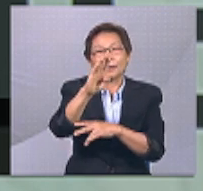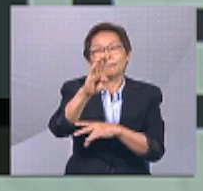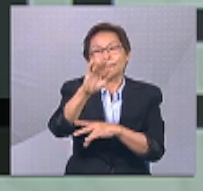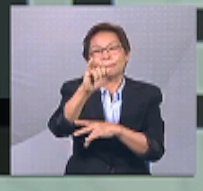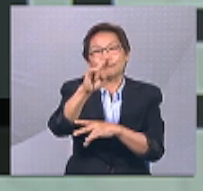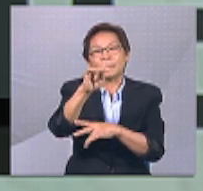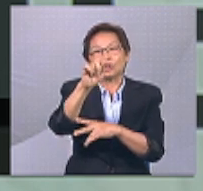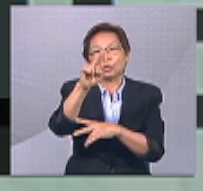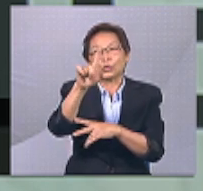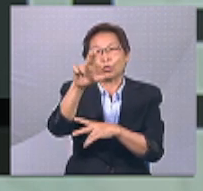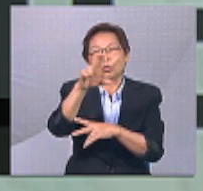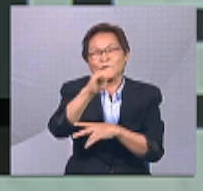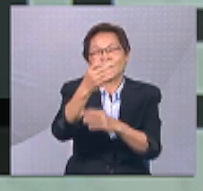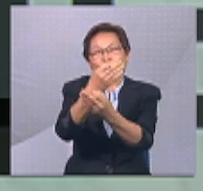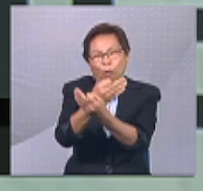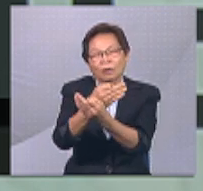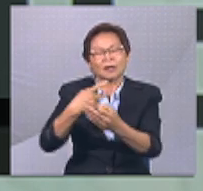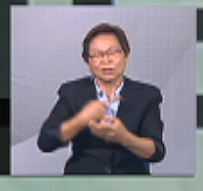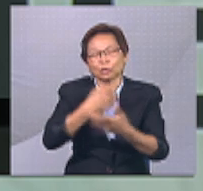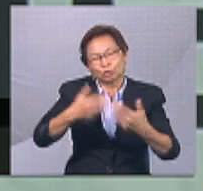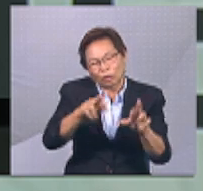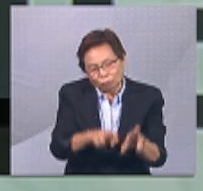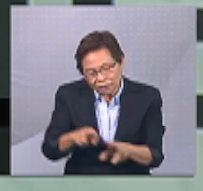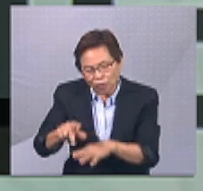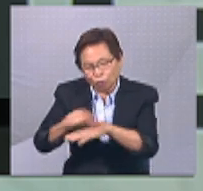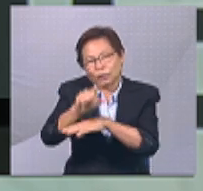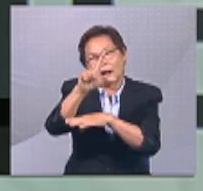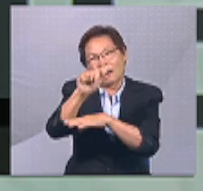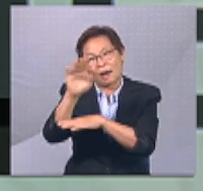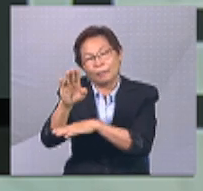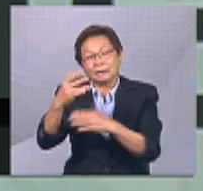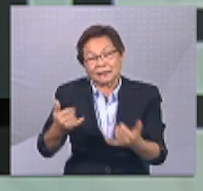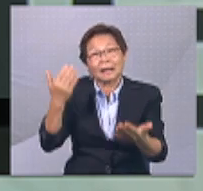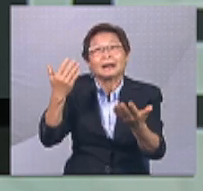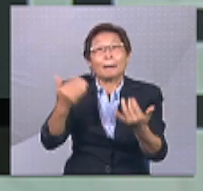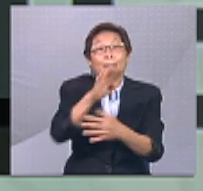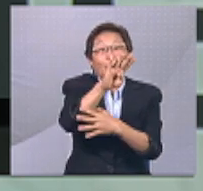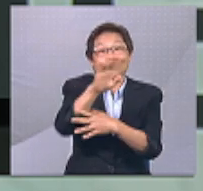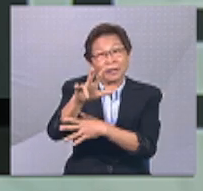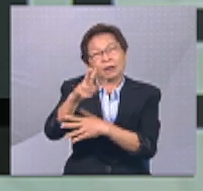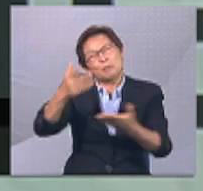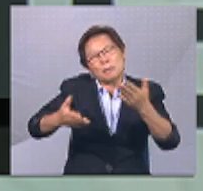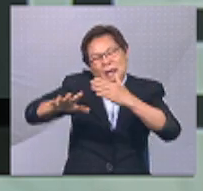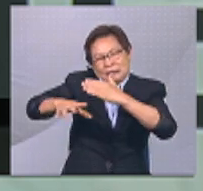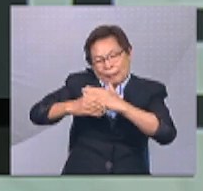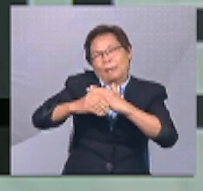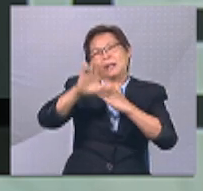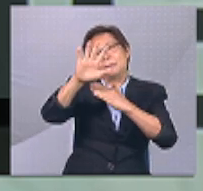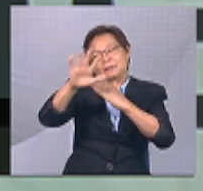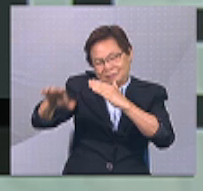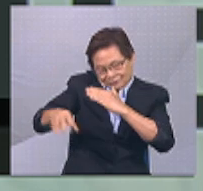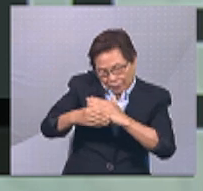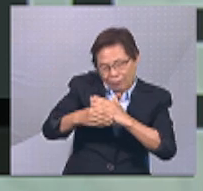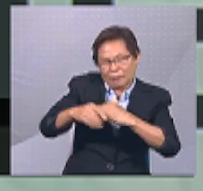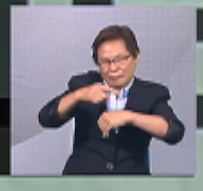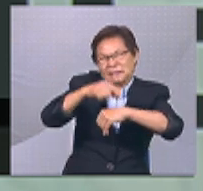Keluang. Jadi inilah yang kita telah rancangkan pembinaan makmal. Jadi sekarang ini 43, mungkin kita akan tambah 5 lagi dalam